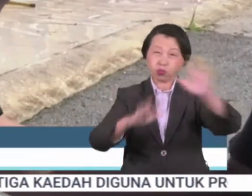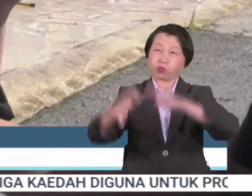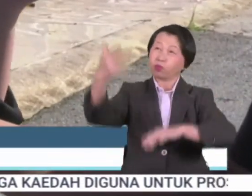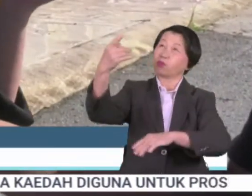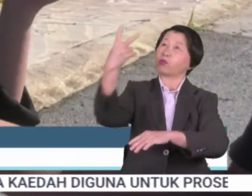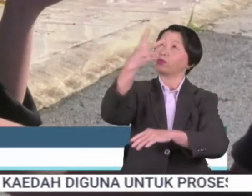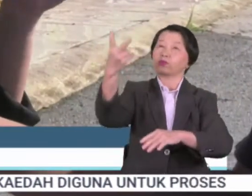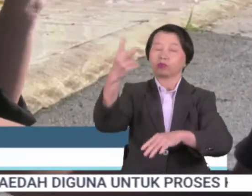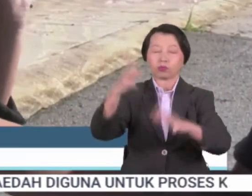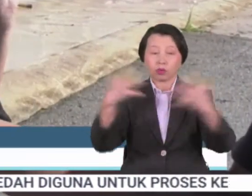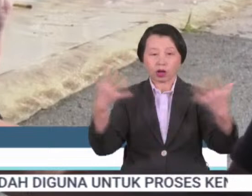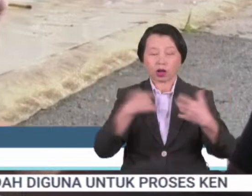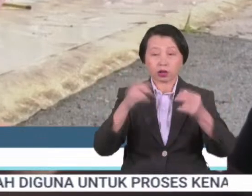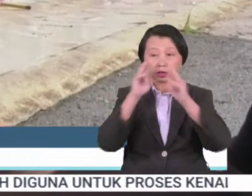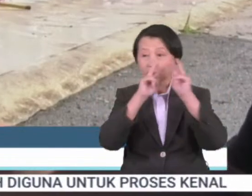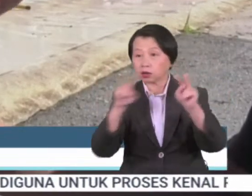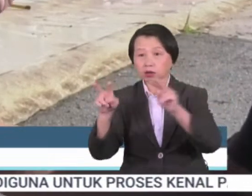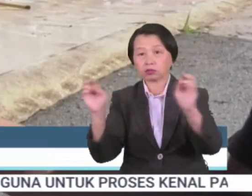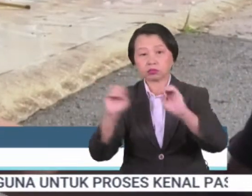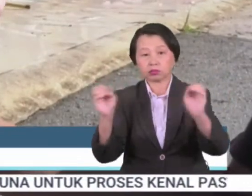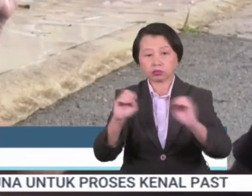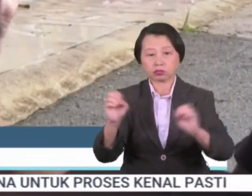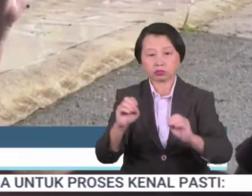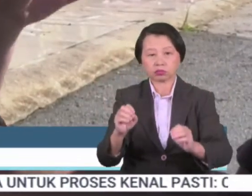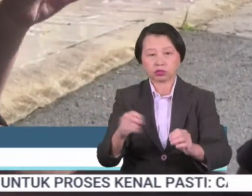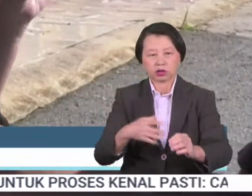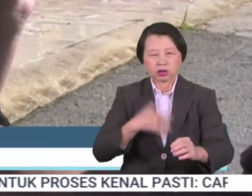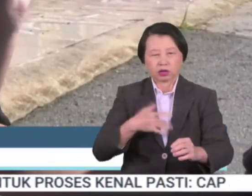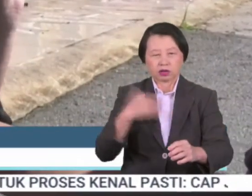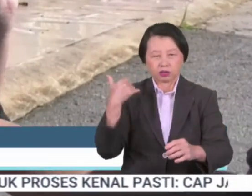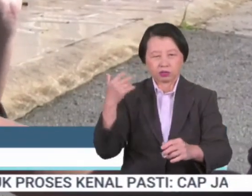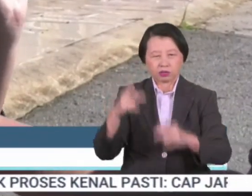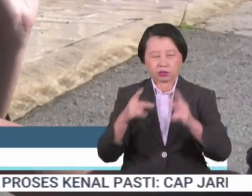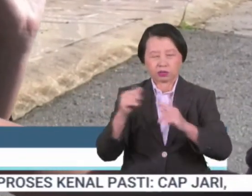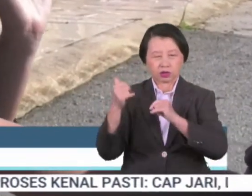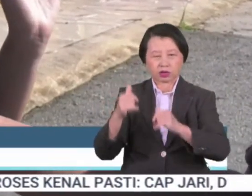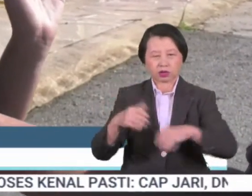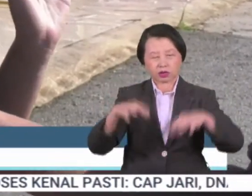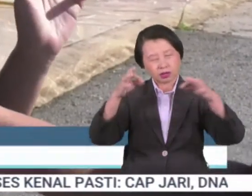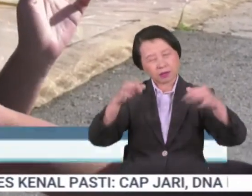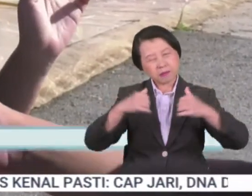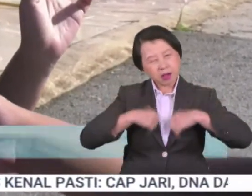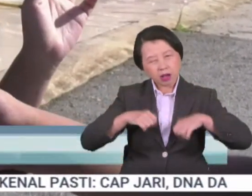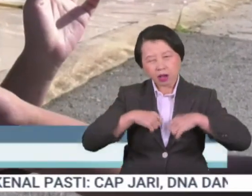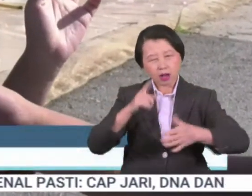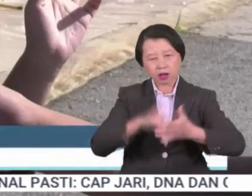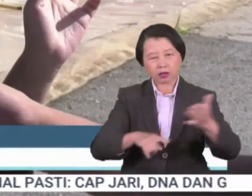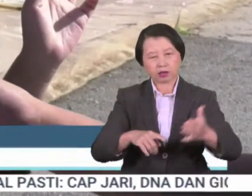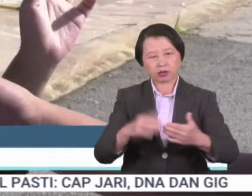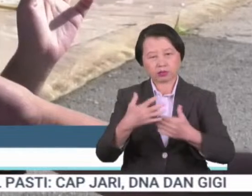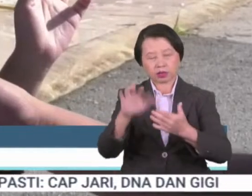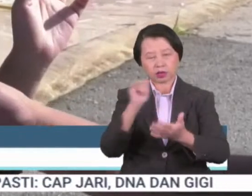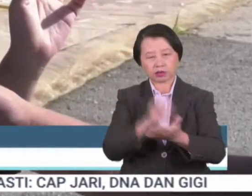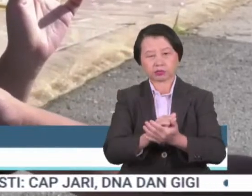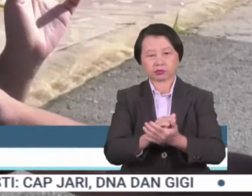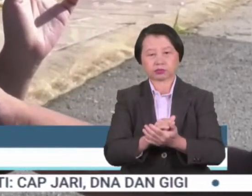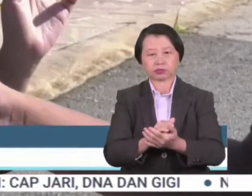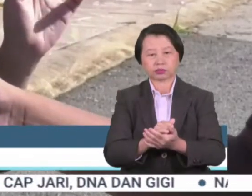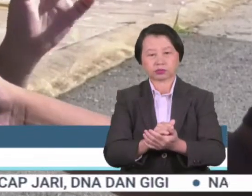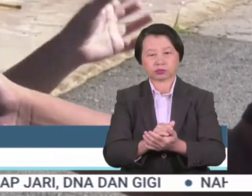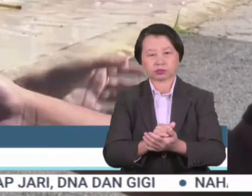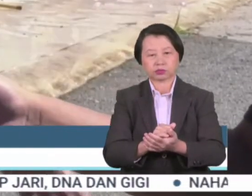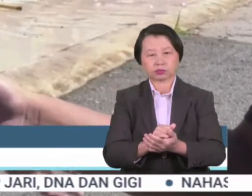ni leas tu saya tak nampak ma tak perasan du BL duk mengjah baju G leas tu Ni